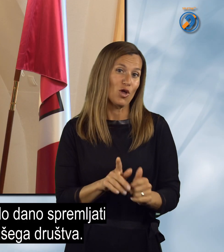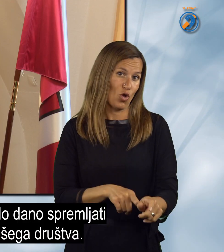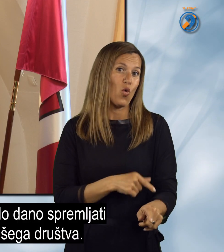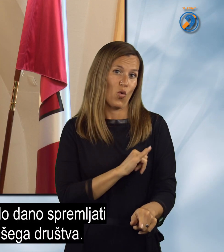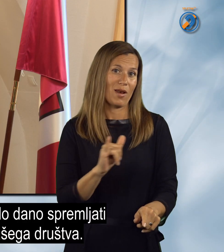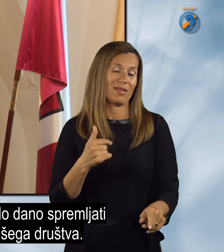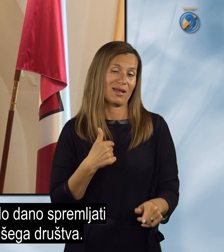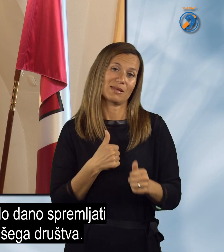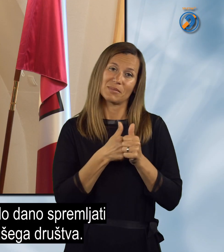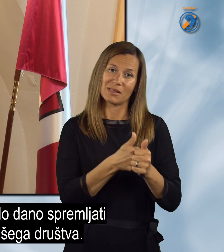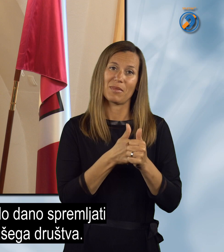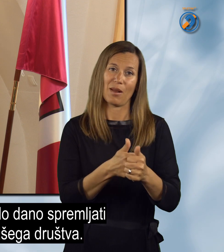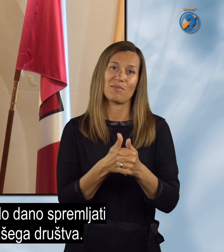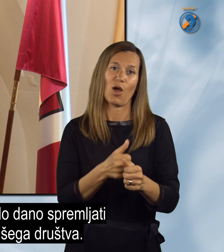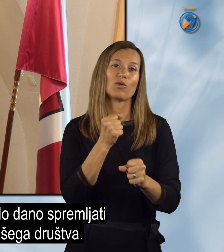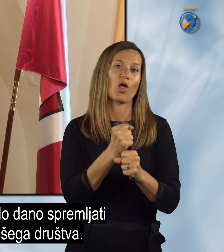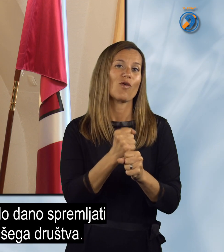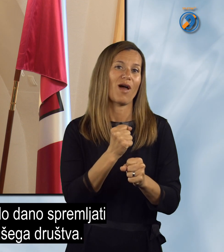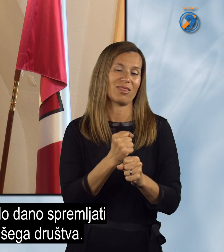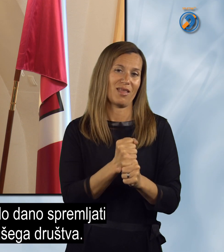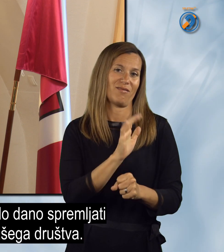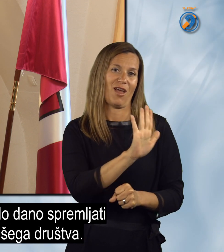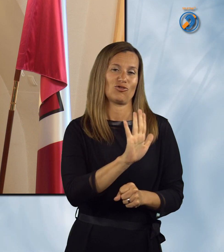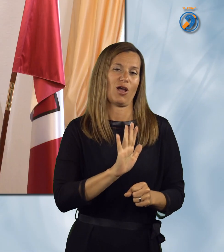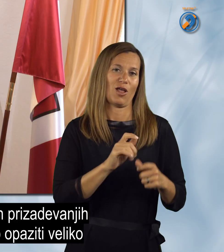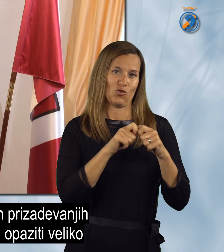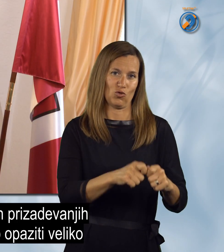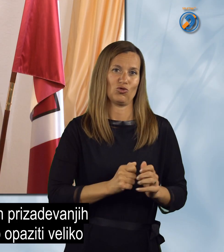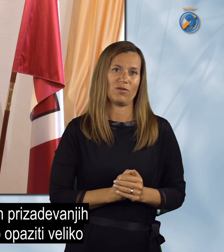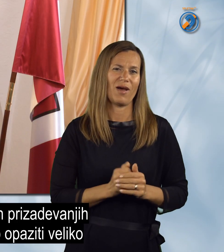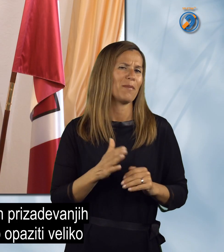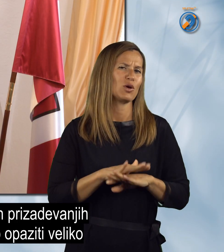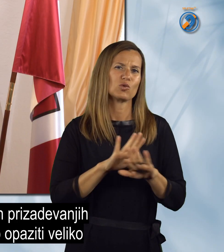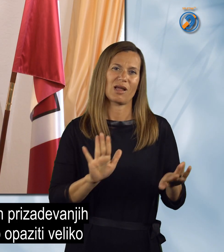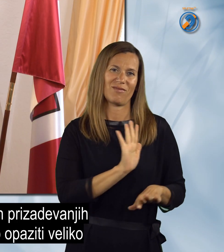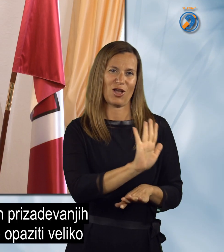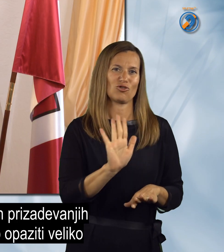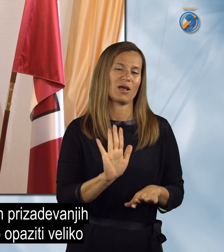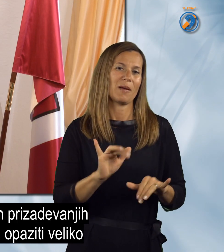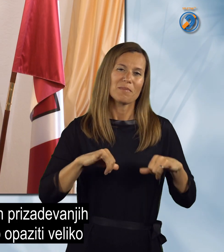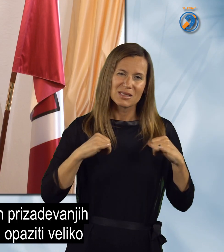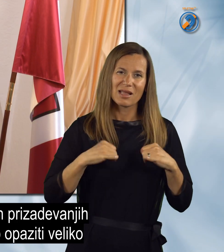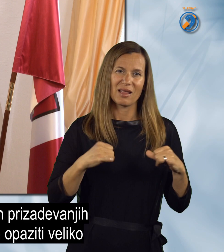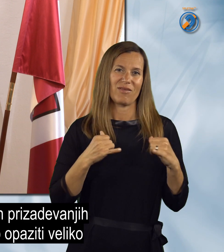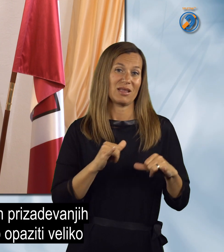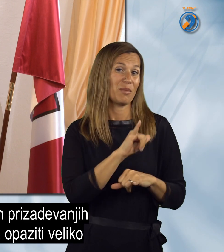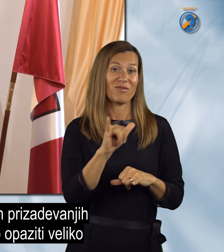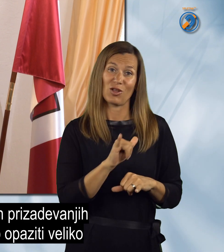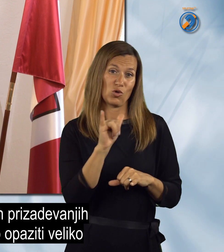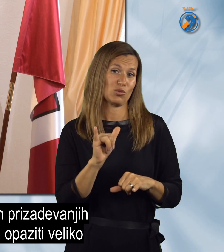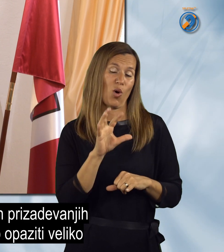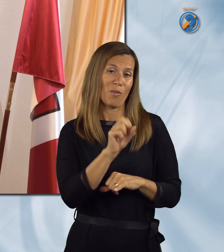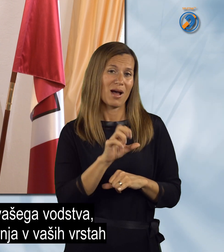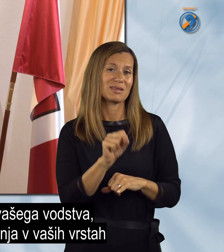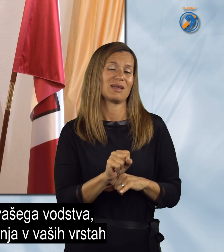let mi je bilo dano spremljati delovanje vašega društva. Pri vseh vaših prizadevanjih je bilo vedno